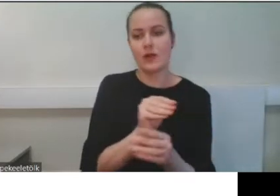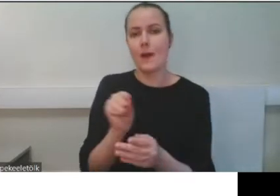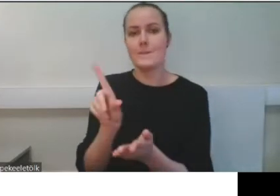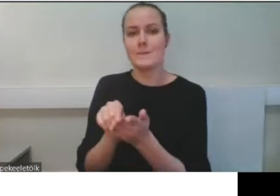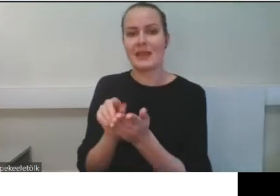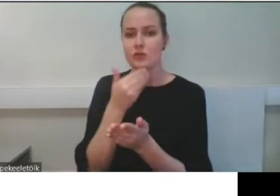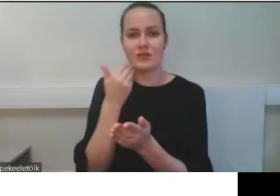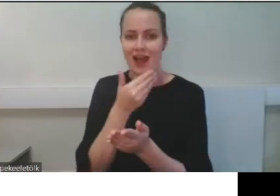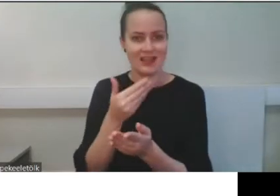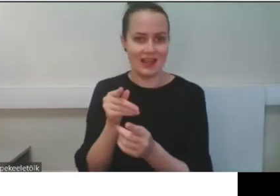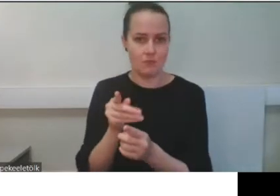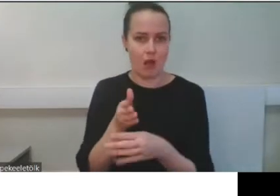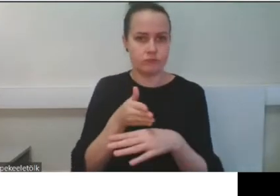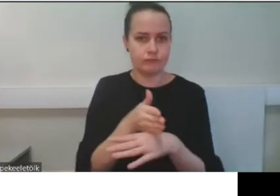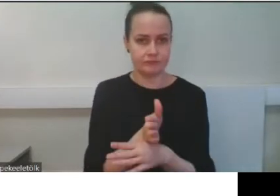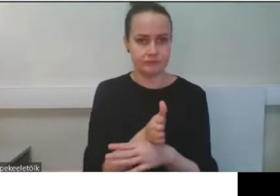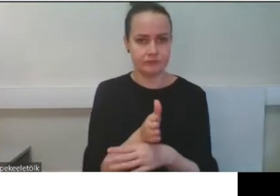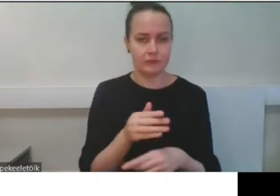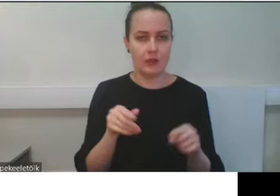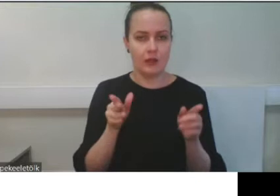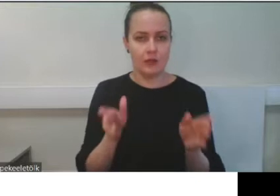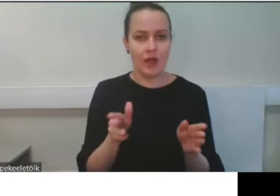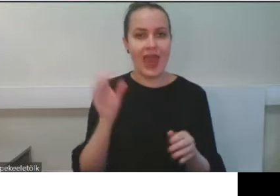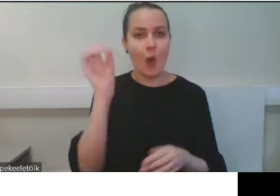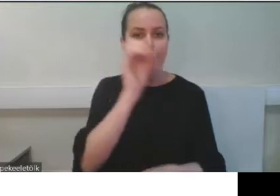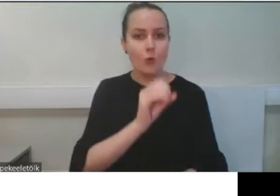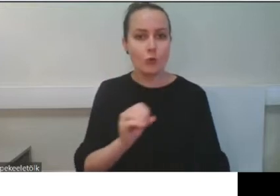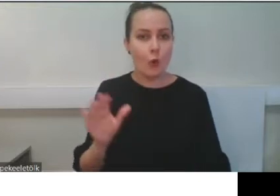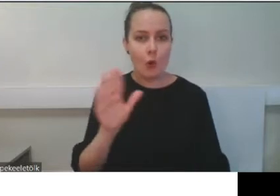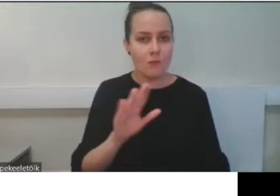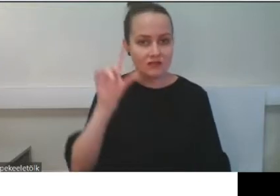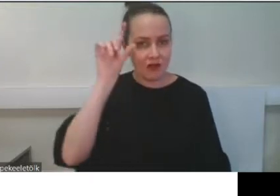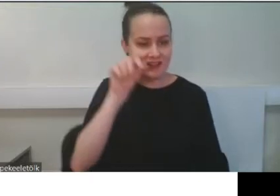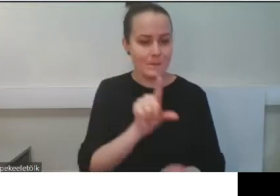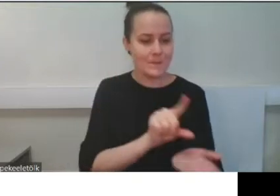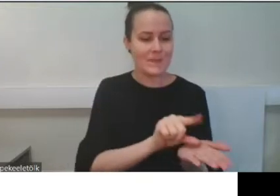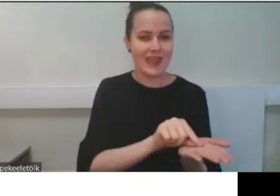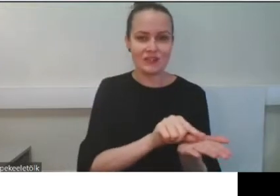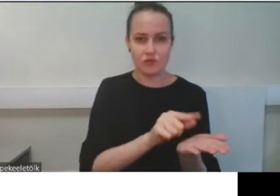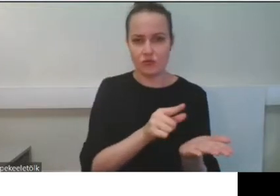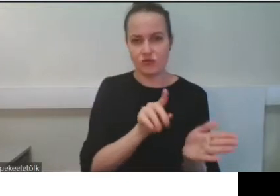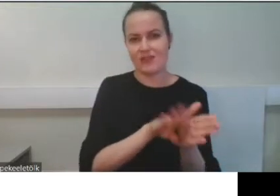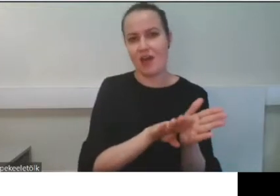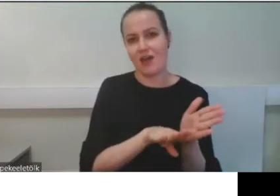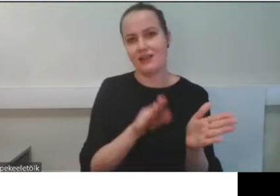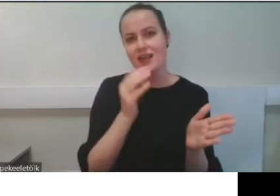kui rääkida 65-aastastest , siis pensionäride puhul näiteks vaesuse määr ongi üldse